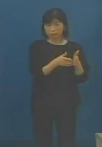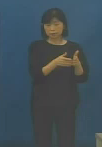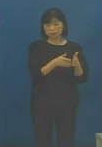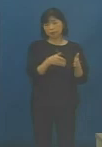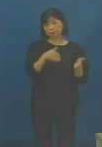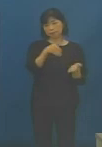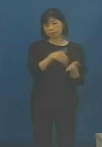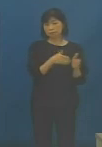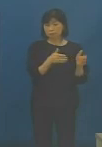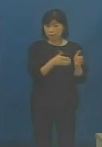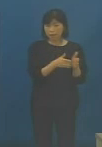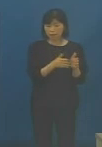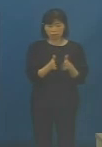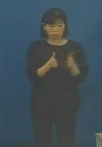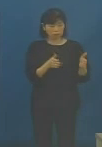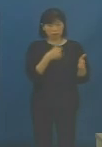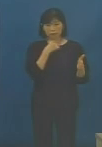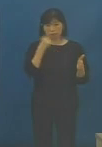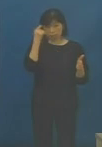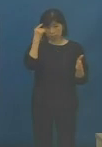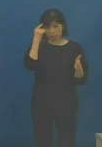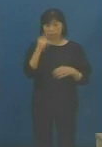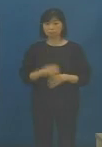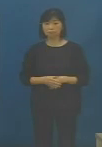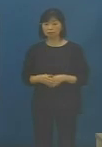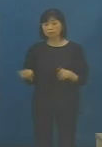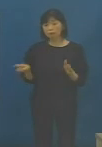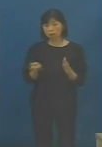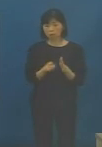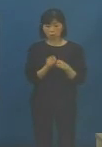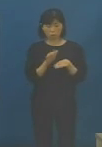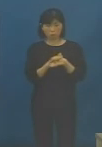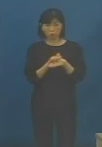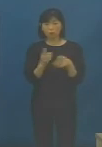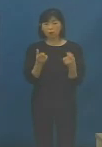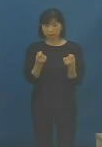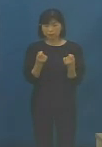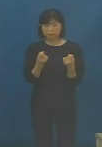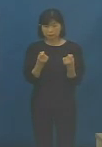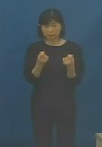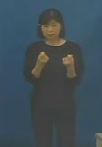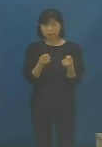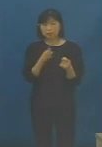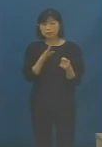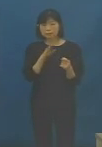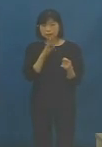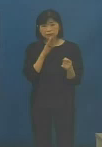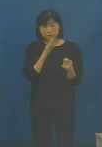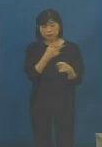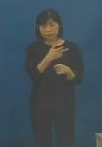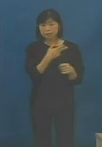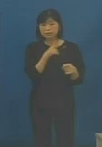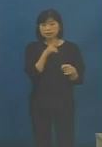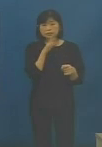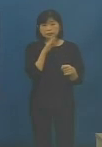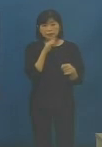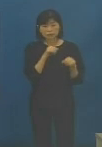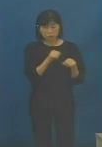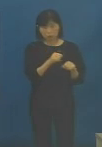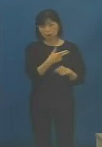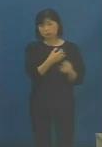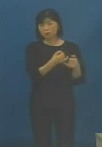。で従来のスキームと同じように実質無利子化を市町村と共同してやっていける、そういうスキーム